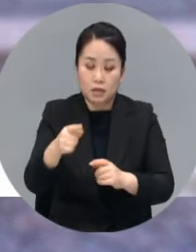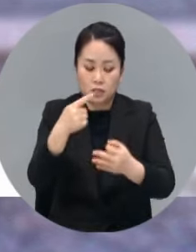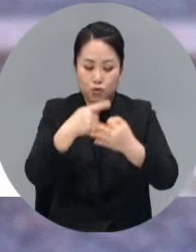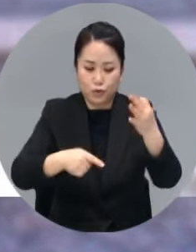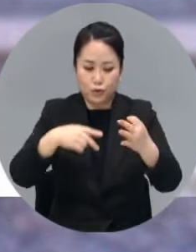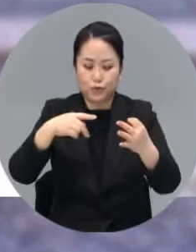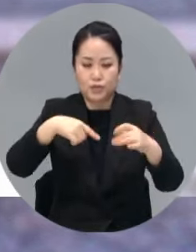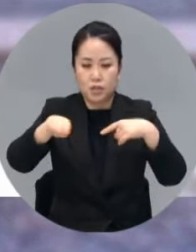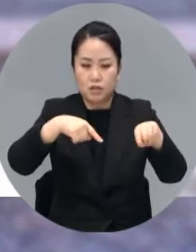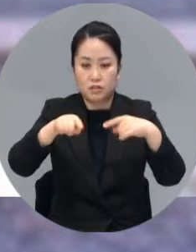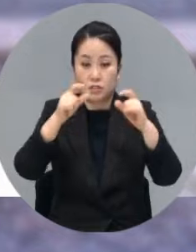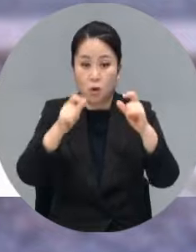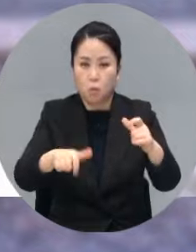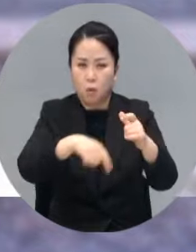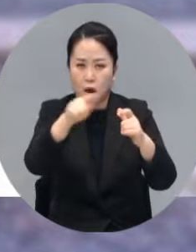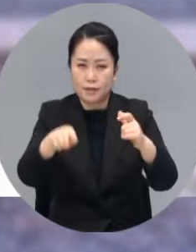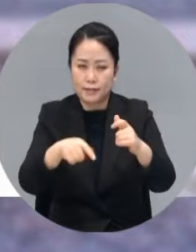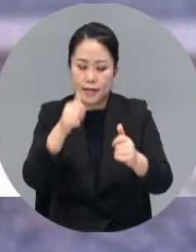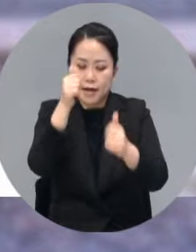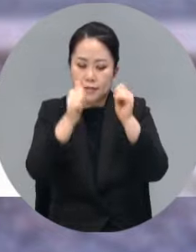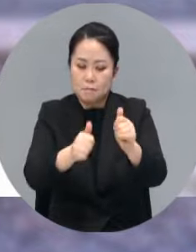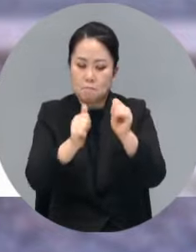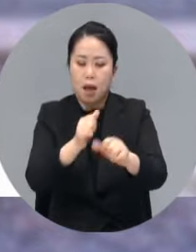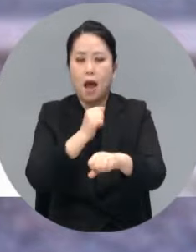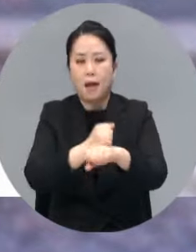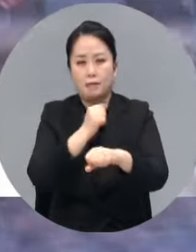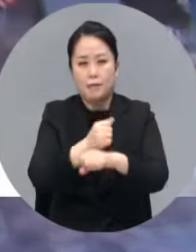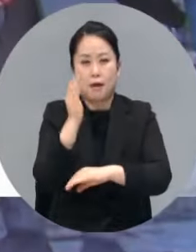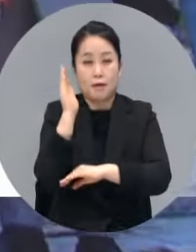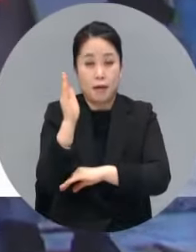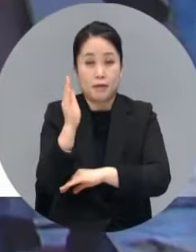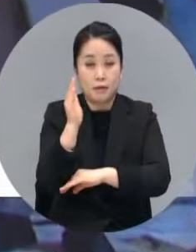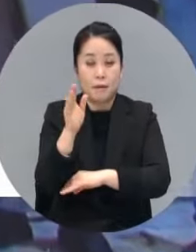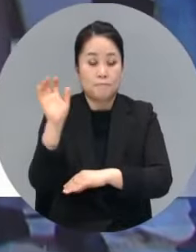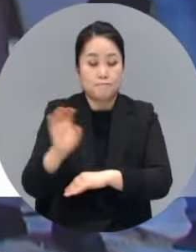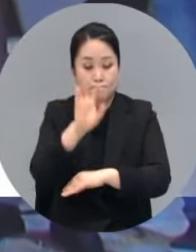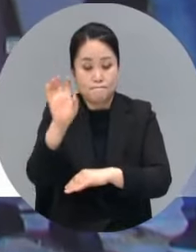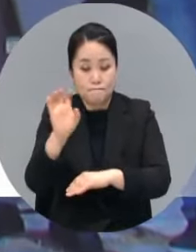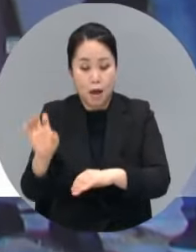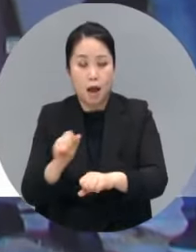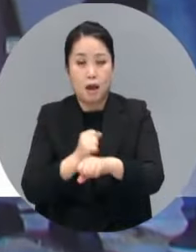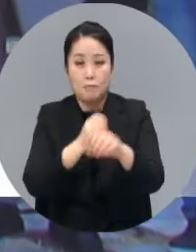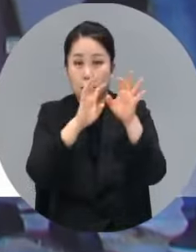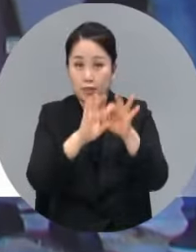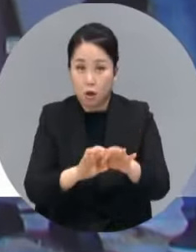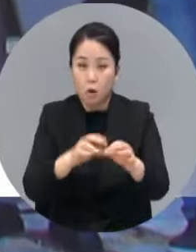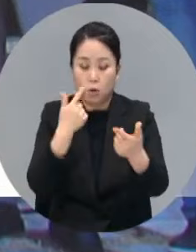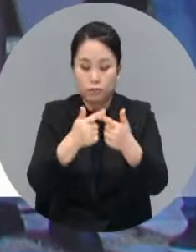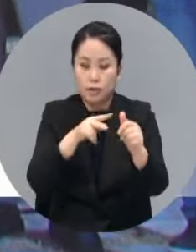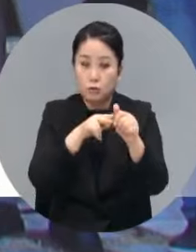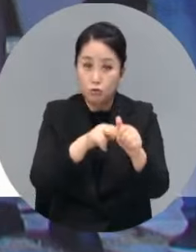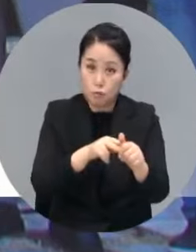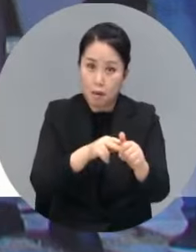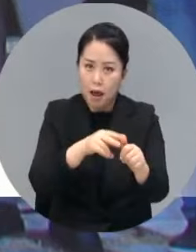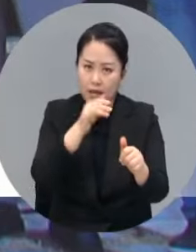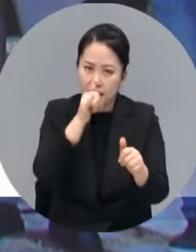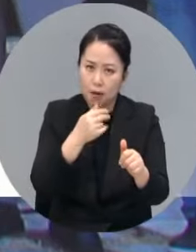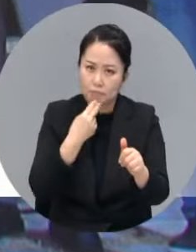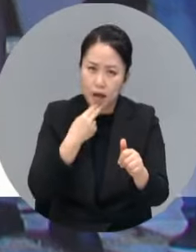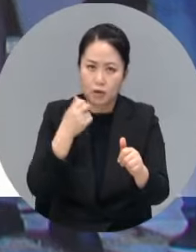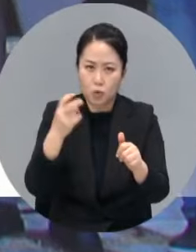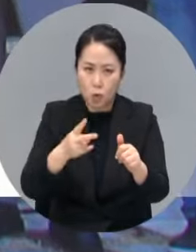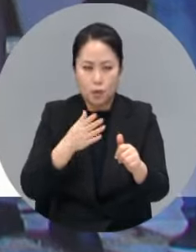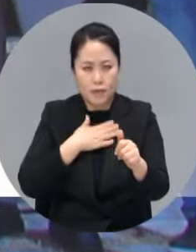정권을 심판하겠다는 뜻을 거듭 강조하면서도 부산 출마 가능성과 자신의 역할에 대해서는 말을